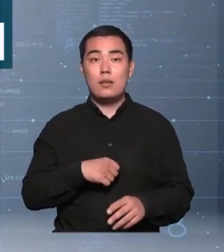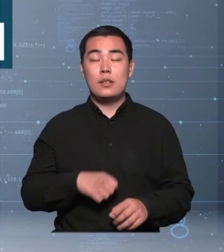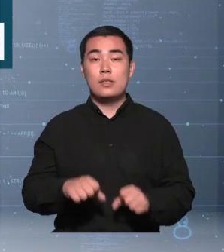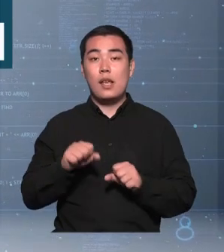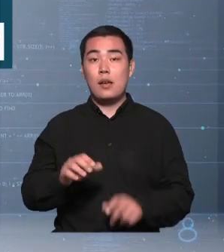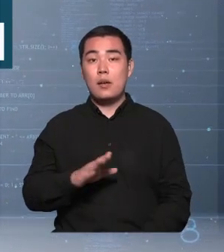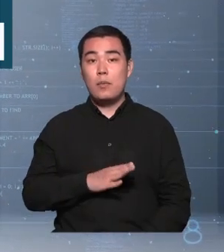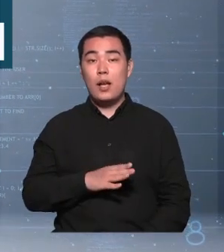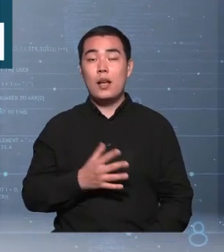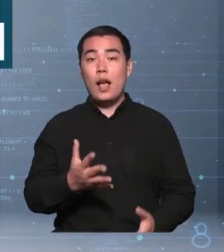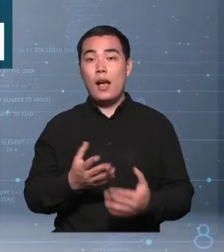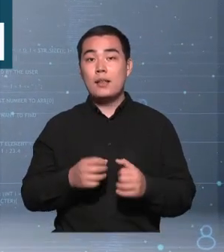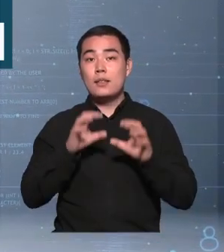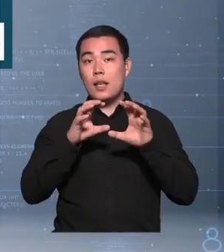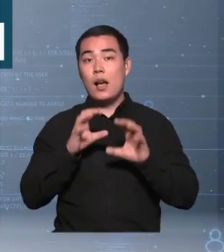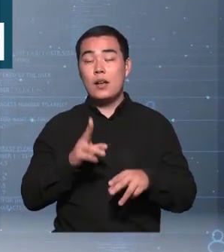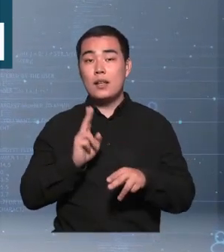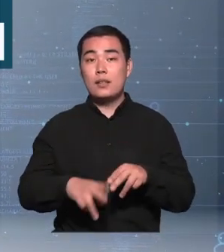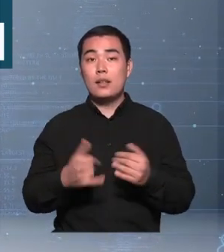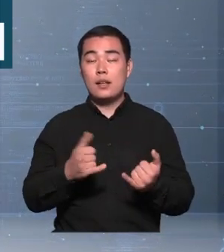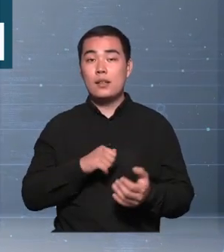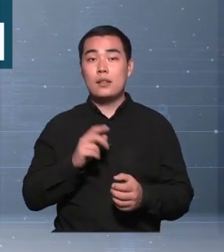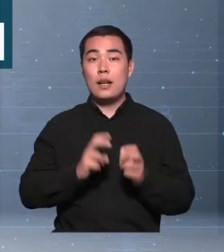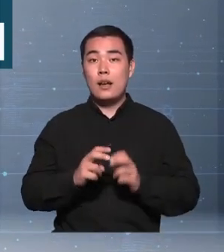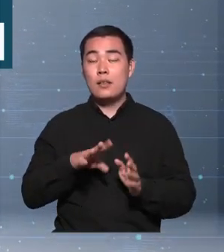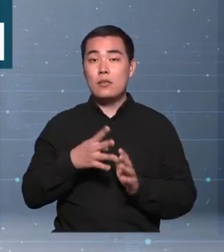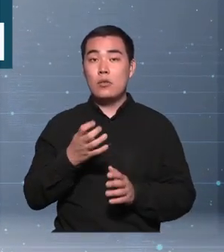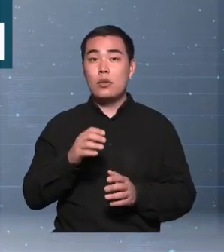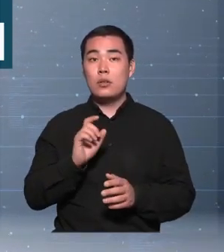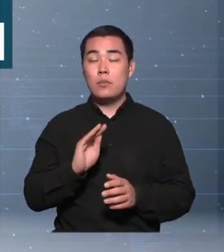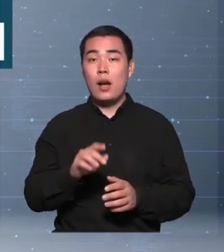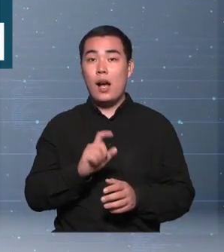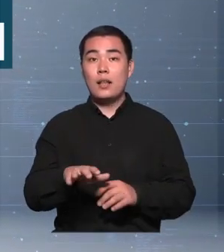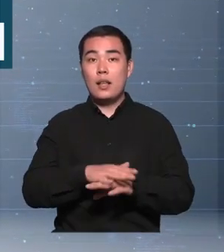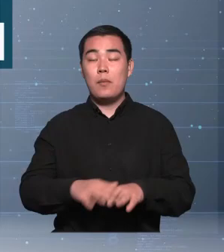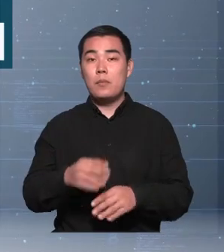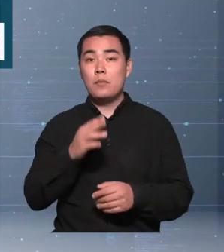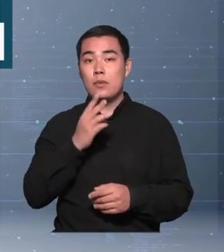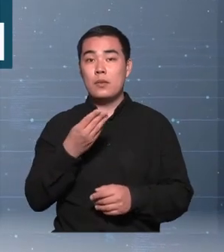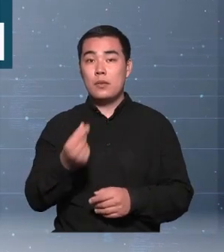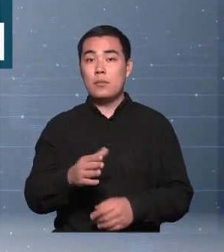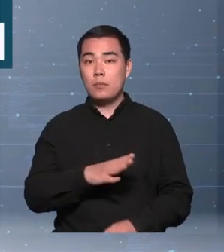қорғалды. Қабылданған заң аясында өндірістегі 400 мыңнан аса адам арнайы төлем алды.